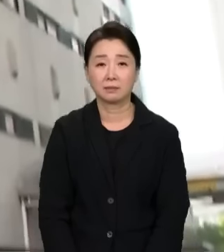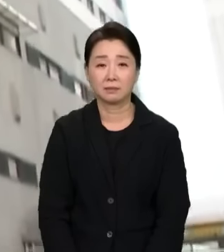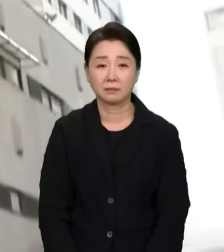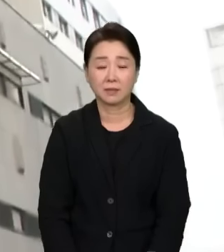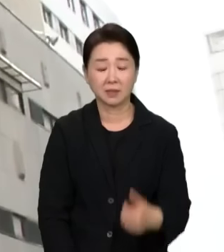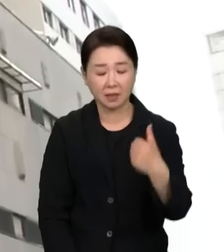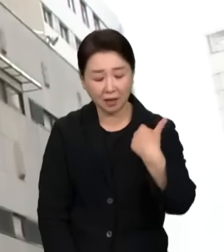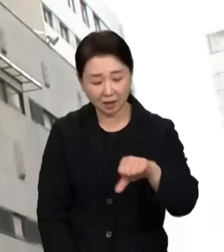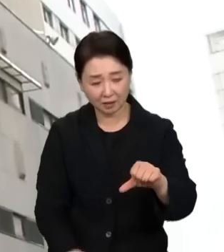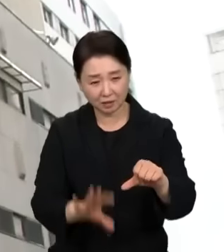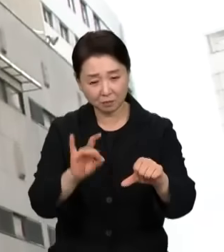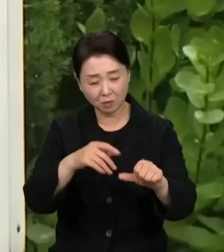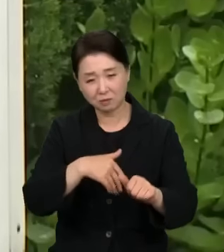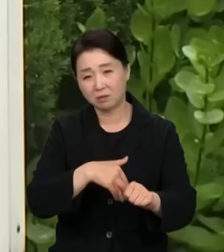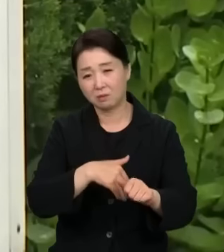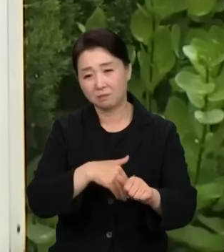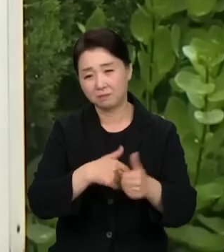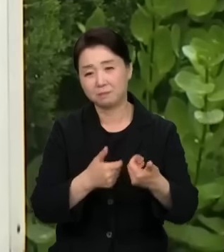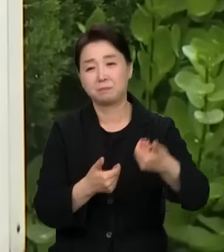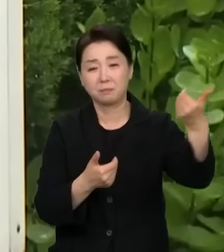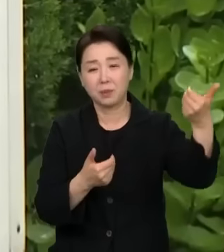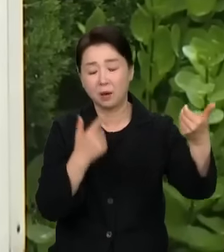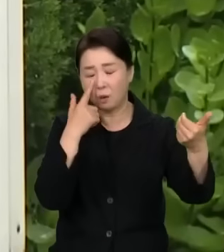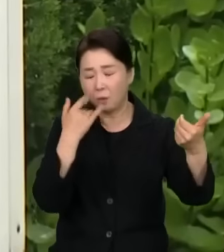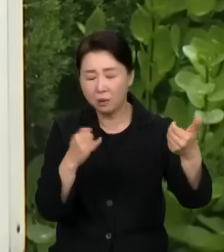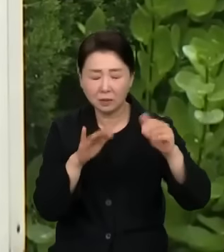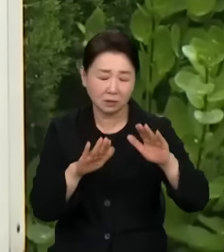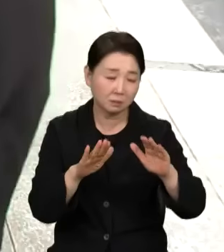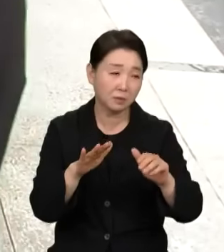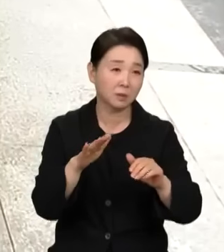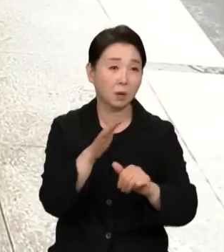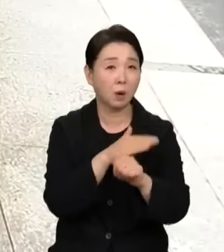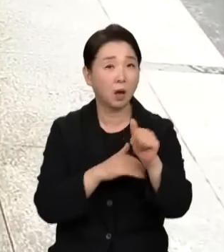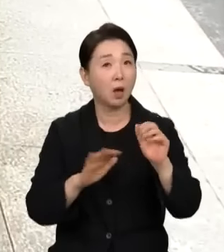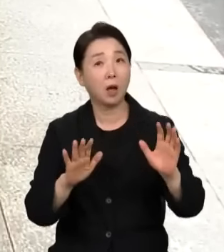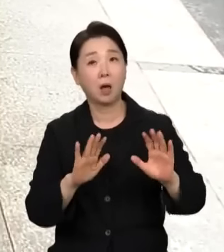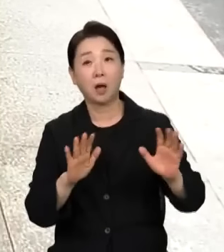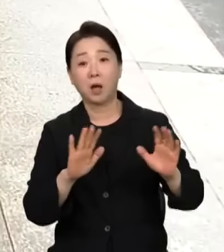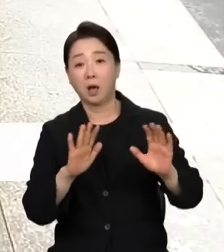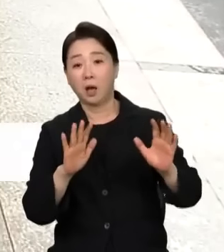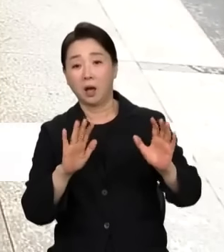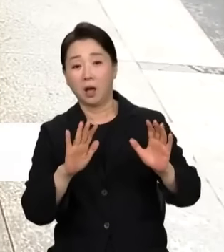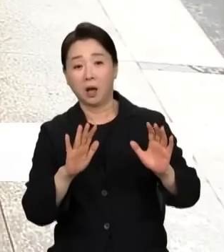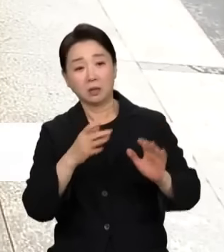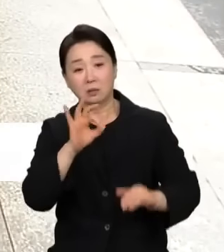아들을 먼저 떠나보낸 어머니는 현실을 받아들일 수 없습니다.